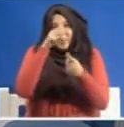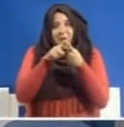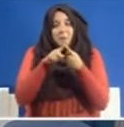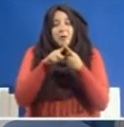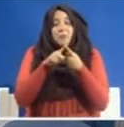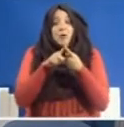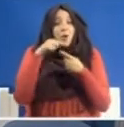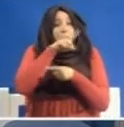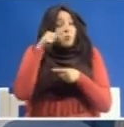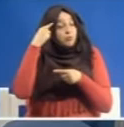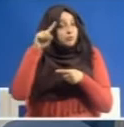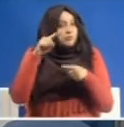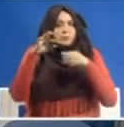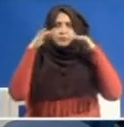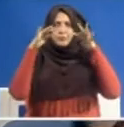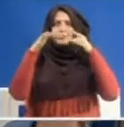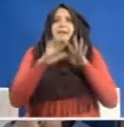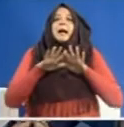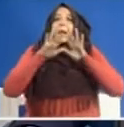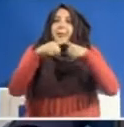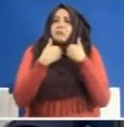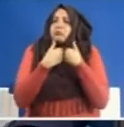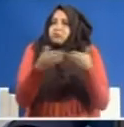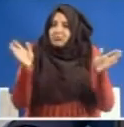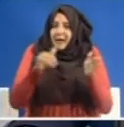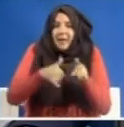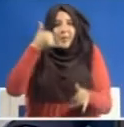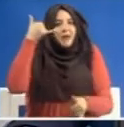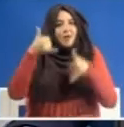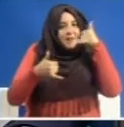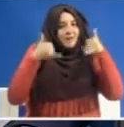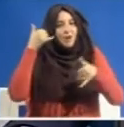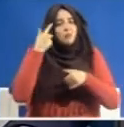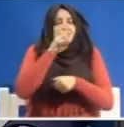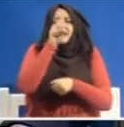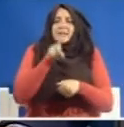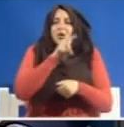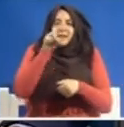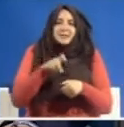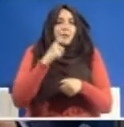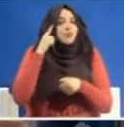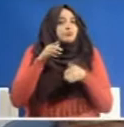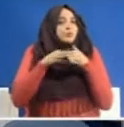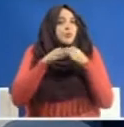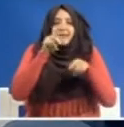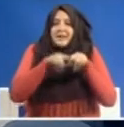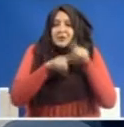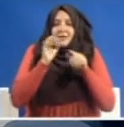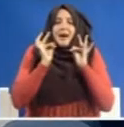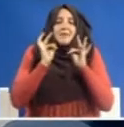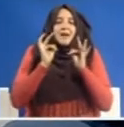مشايخنا وأساتذتنا، ثم بعد ذلك نفتح الهاتف لمن يود السؤال والاستفسار في القضايا